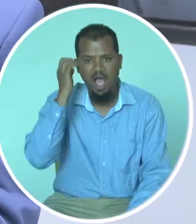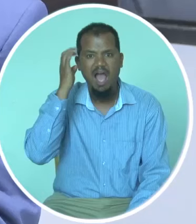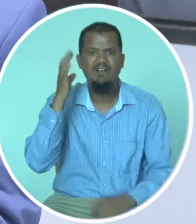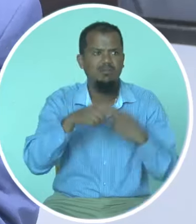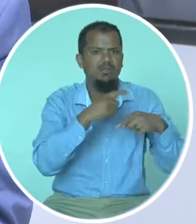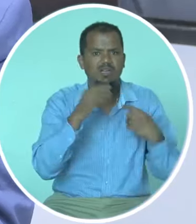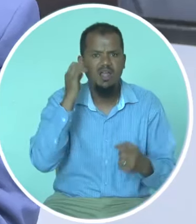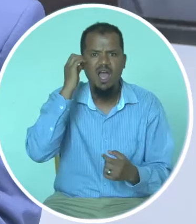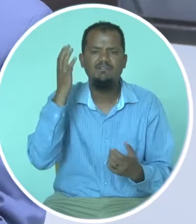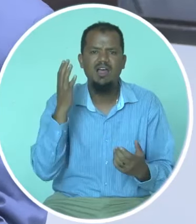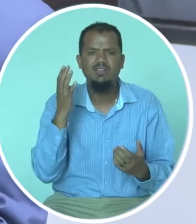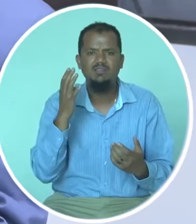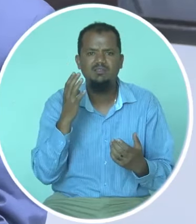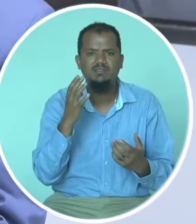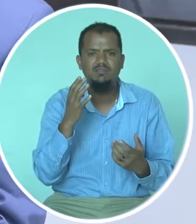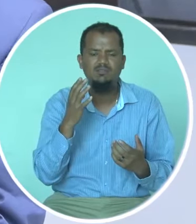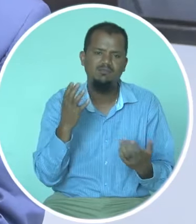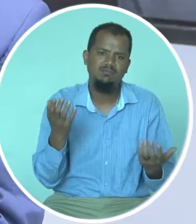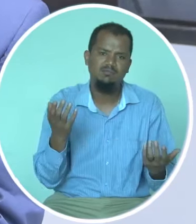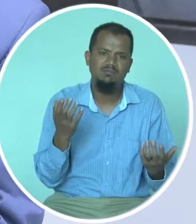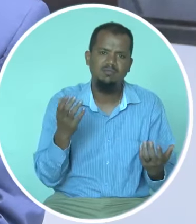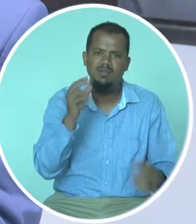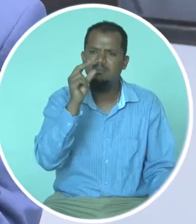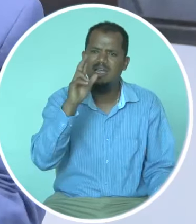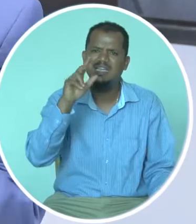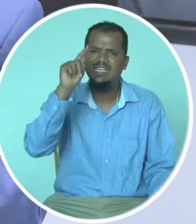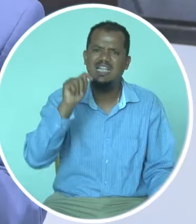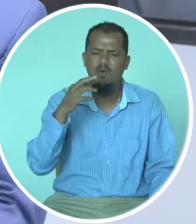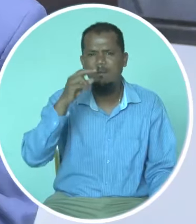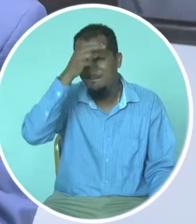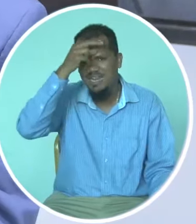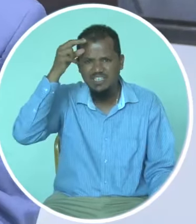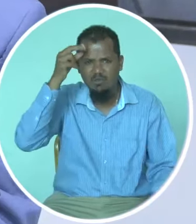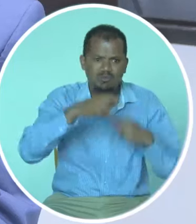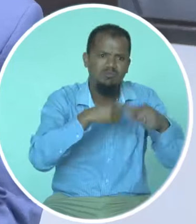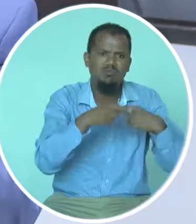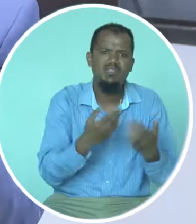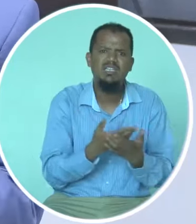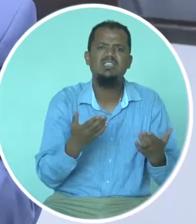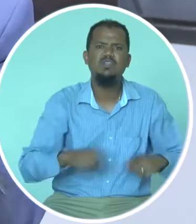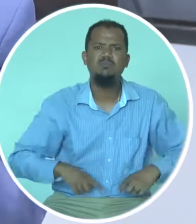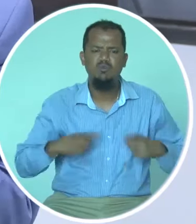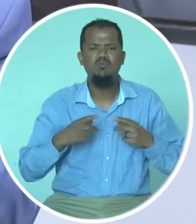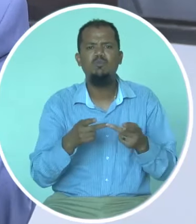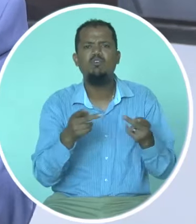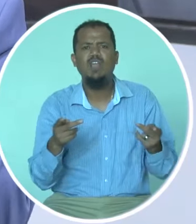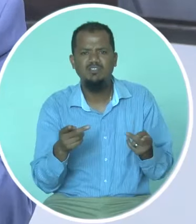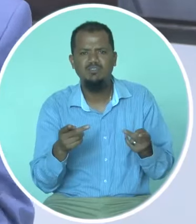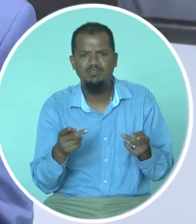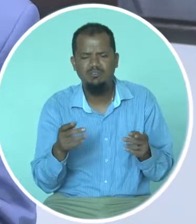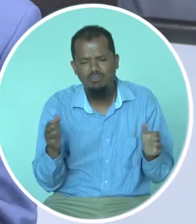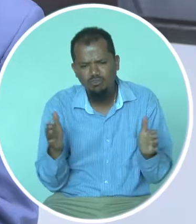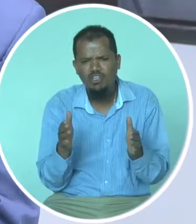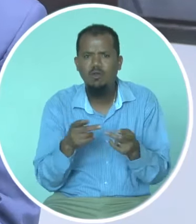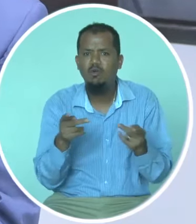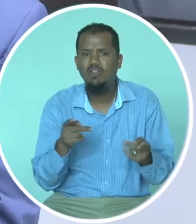አፋር ብንሄድ አፋሮች የት እንደሚኖሩ እናቃለን በርታ ወይንም ቤንሻንጉል ብንሄድ የት እንደሚኖሩ ቦታቸው በጣም